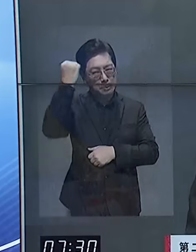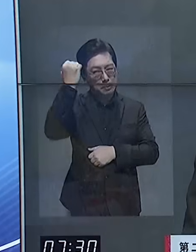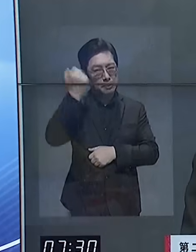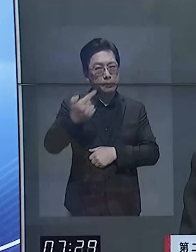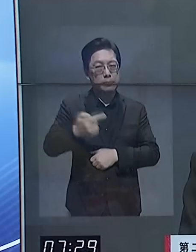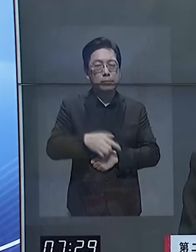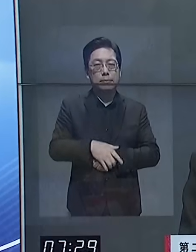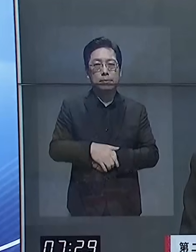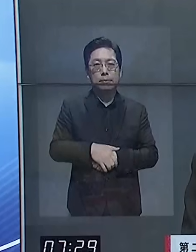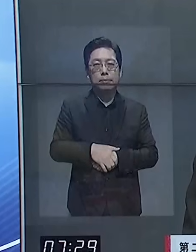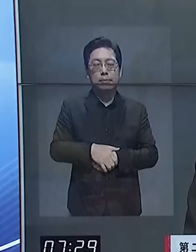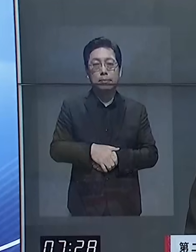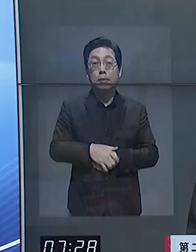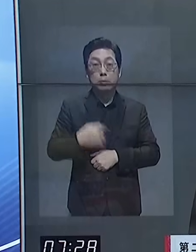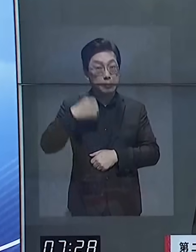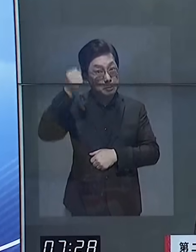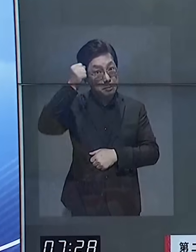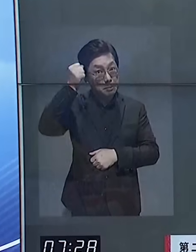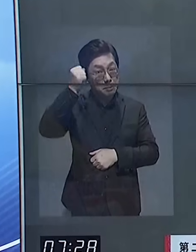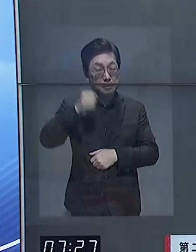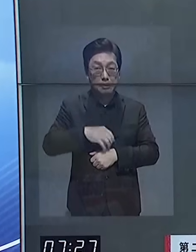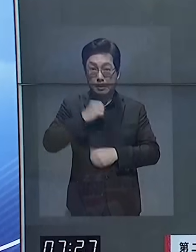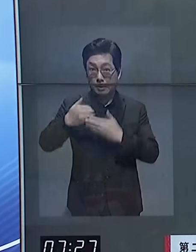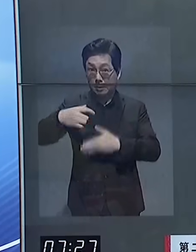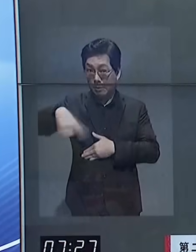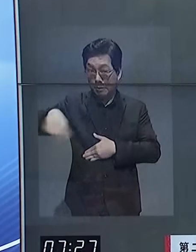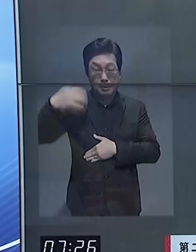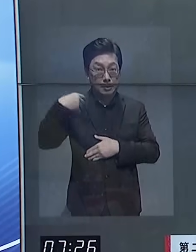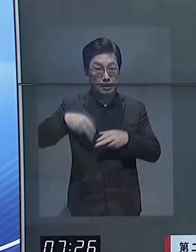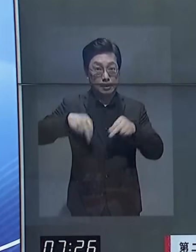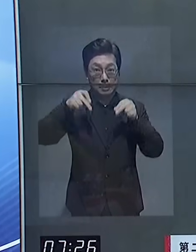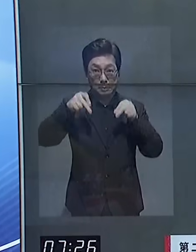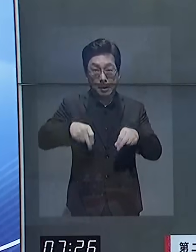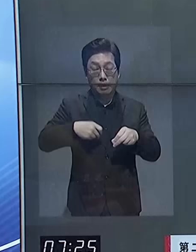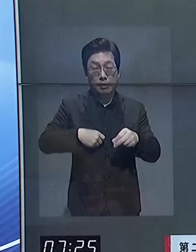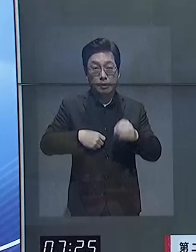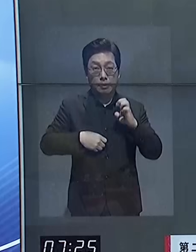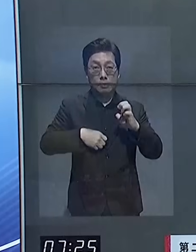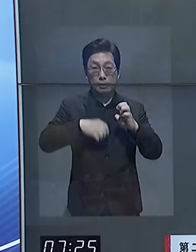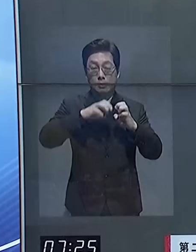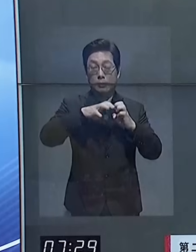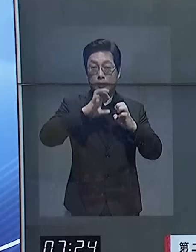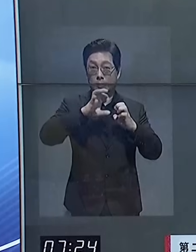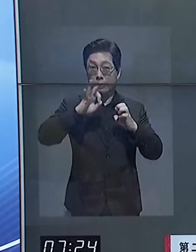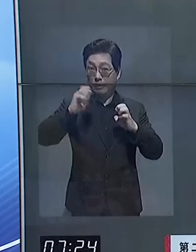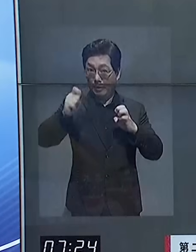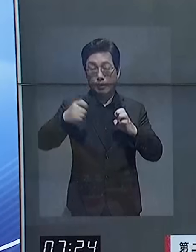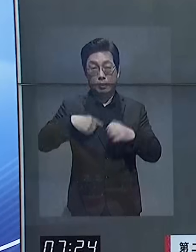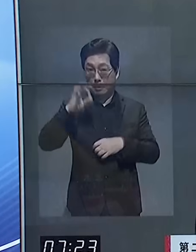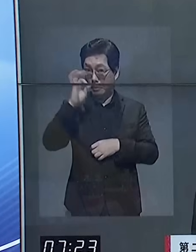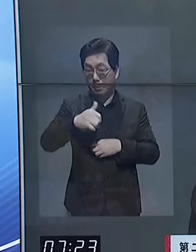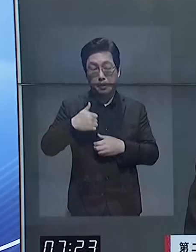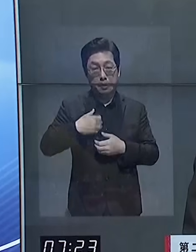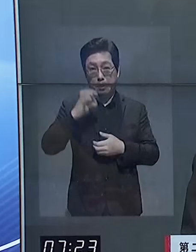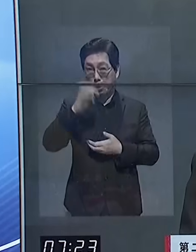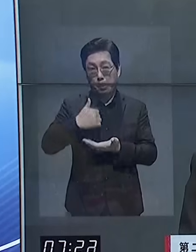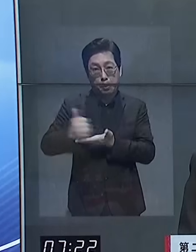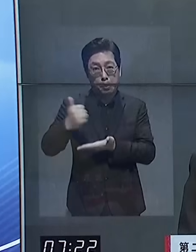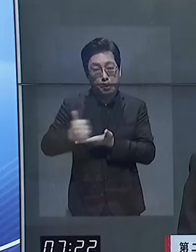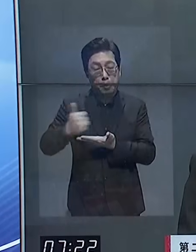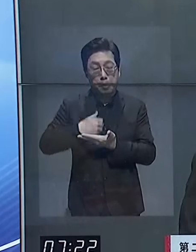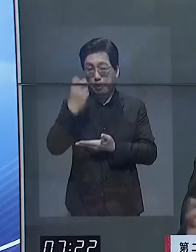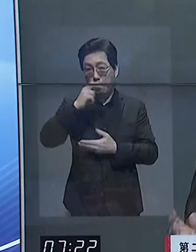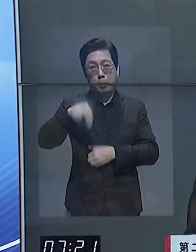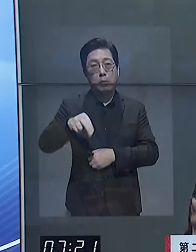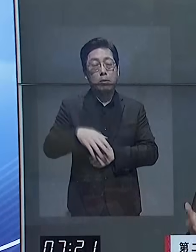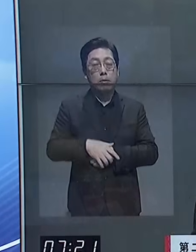选人证件会昨天下午举行，而国民党候选的侯友宜第二轮发言主打两岸经贸交流。他认为在民进